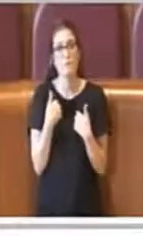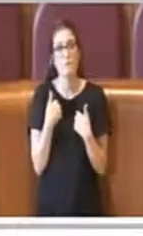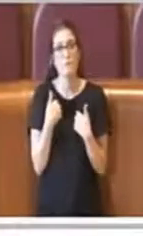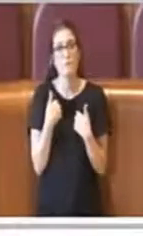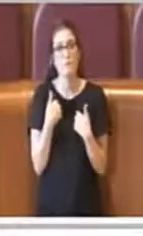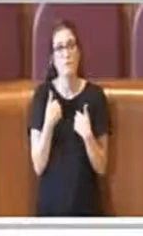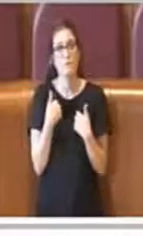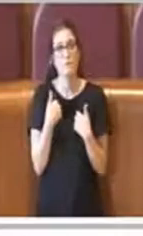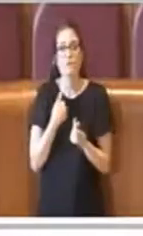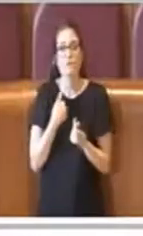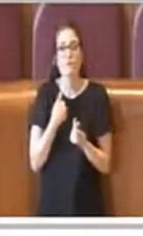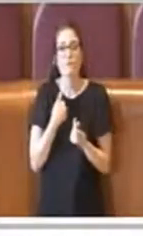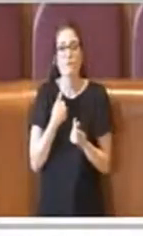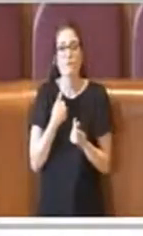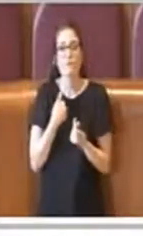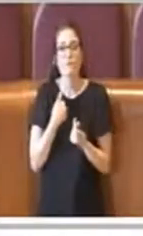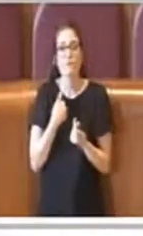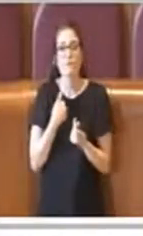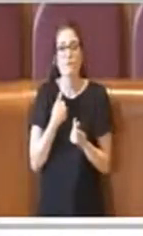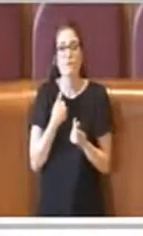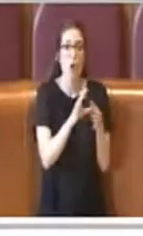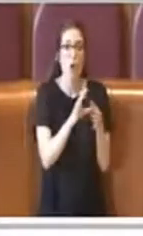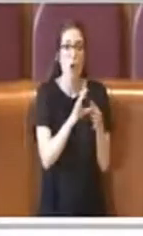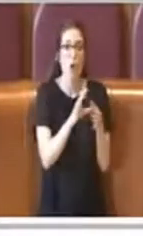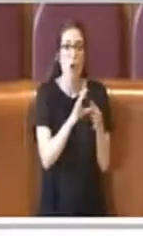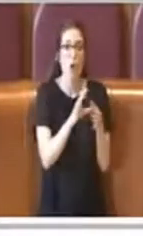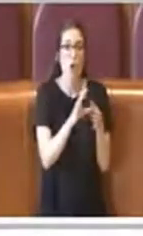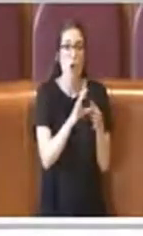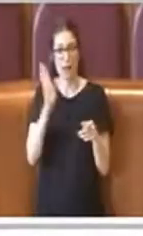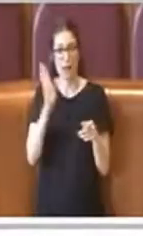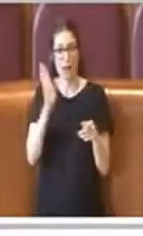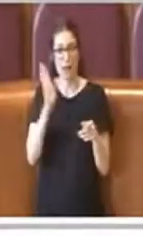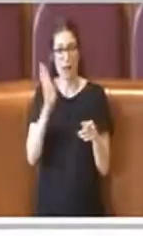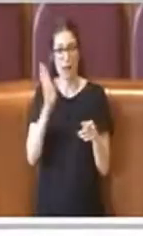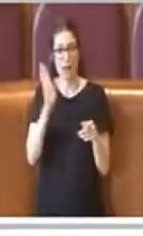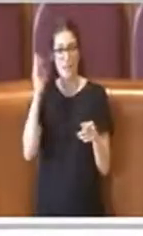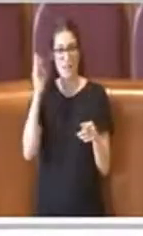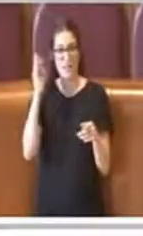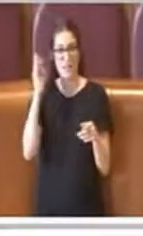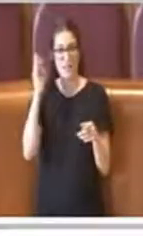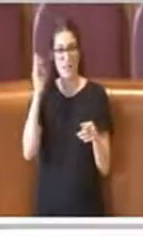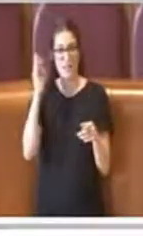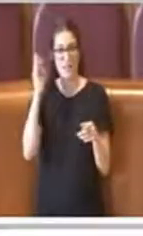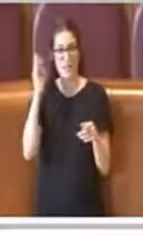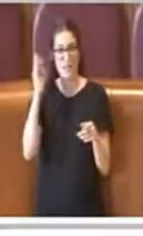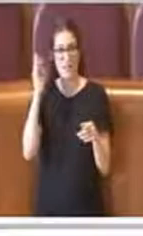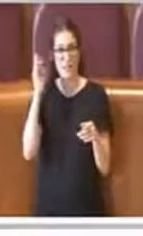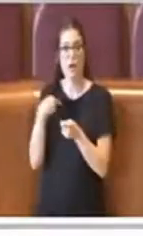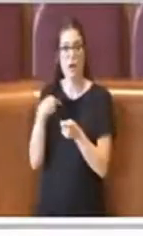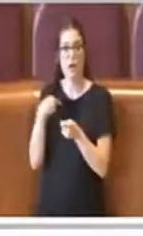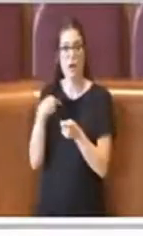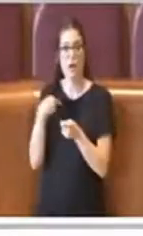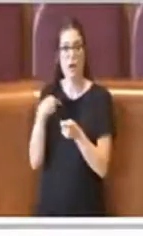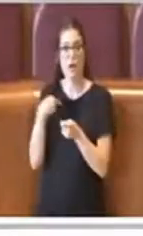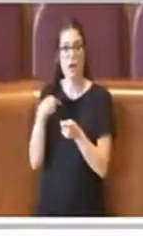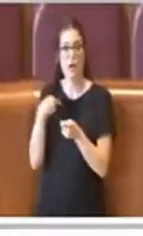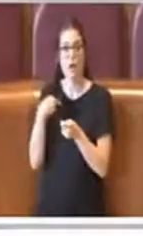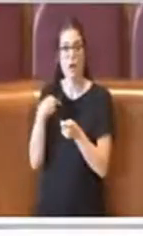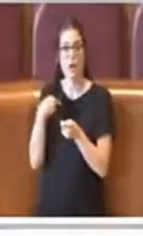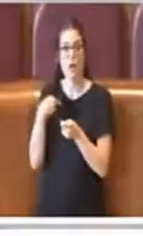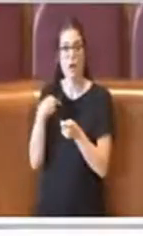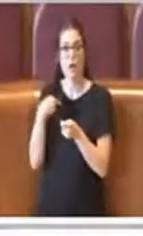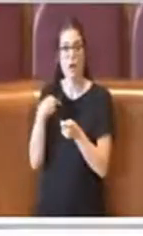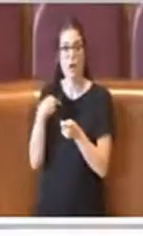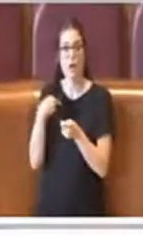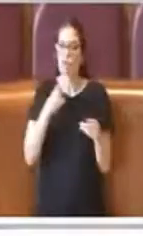detto ai colleghi che ci hanno preceduto nelle amministrazioni precedenti. Quando si tiene ad un